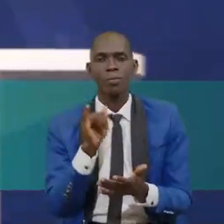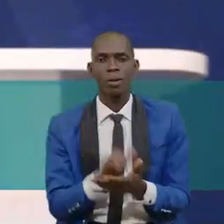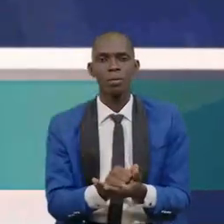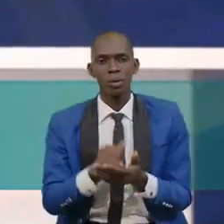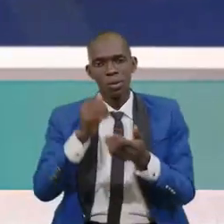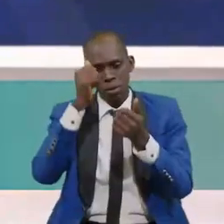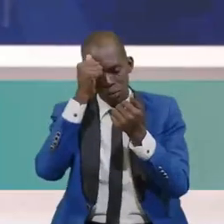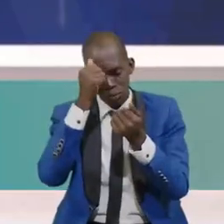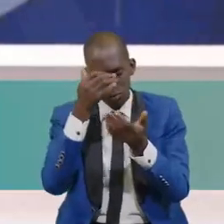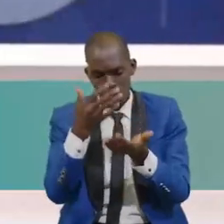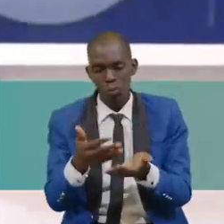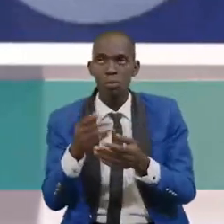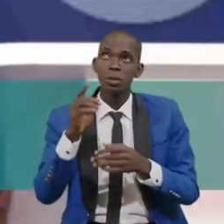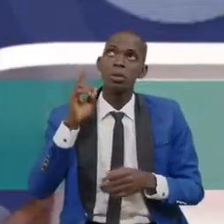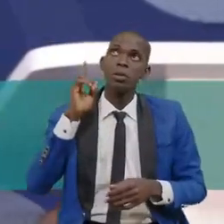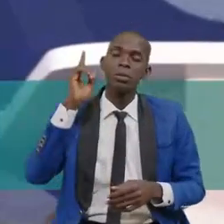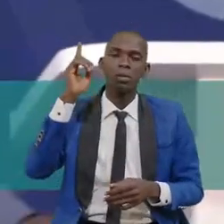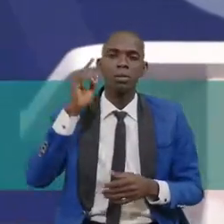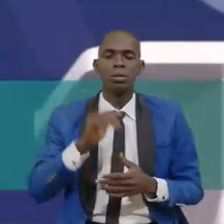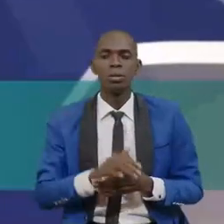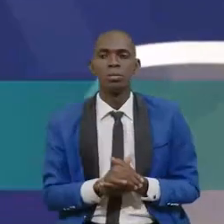salut éternel.